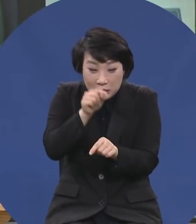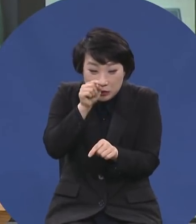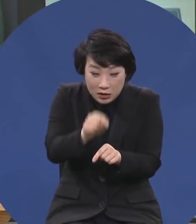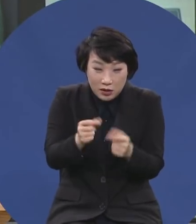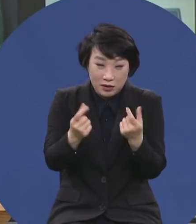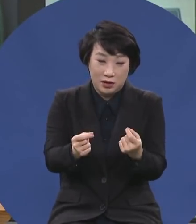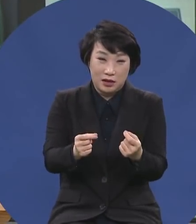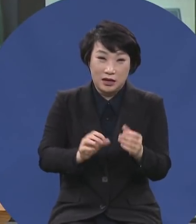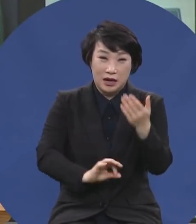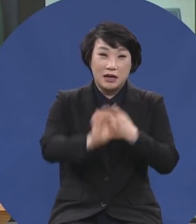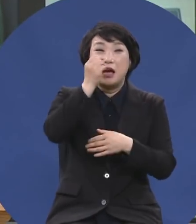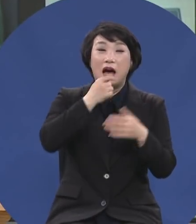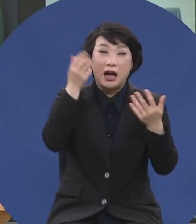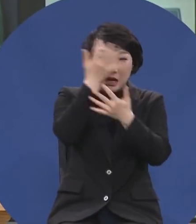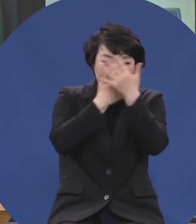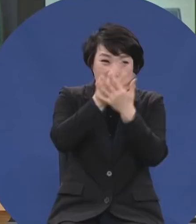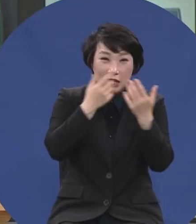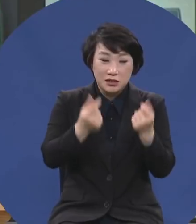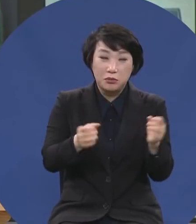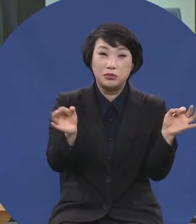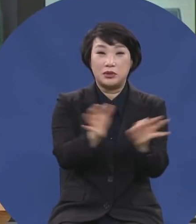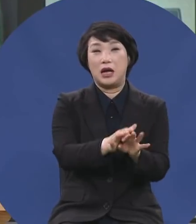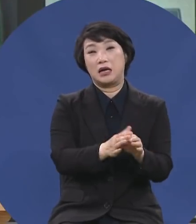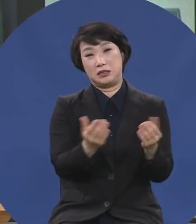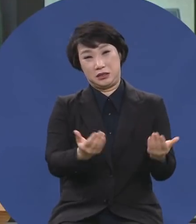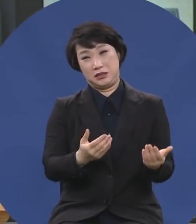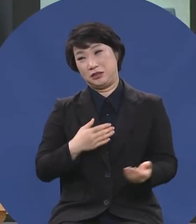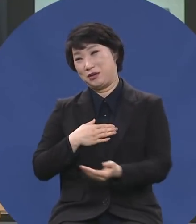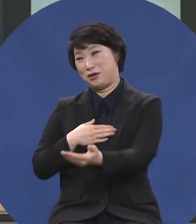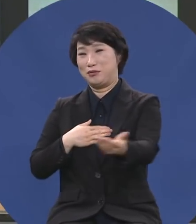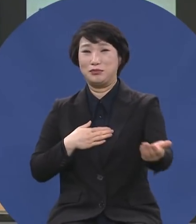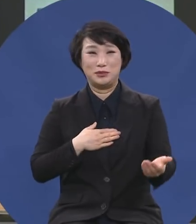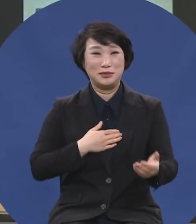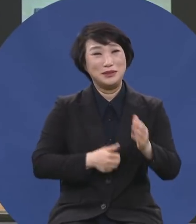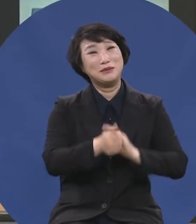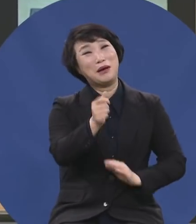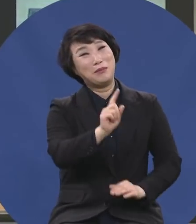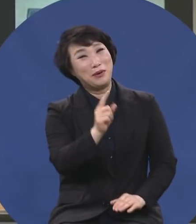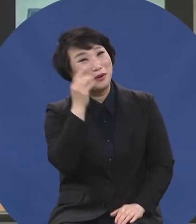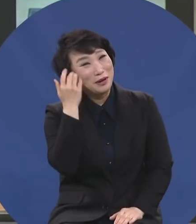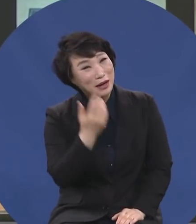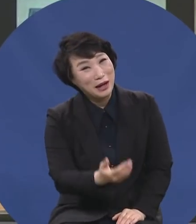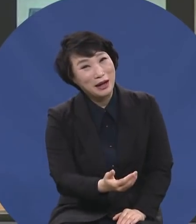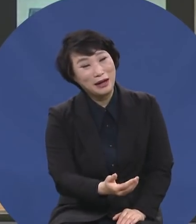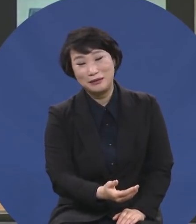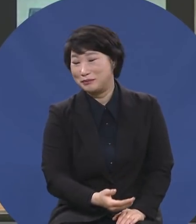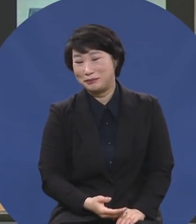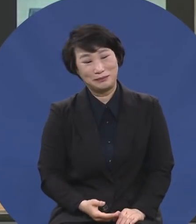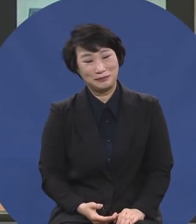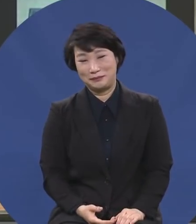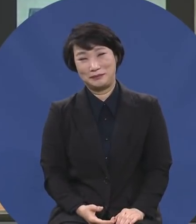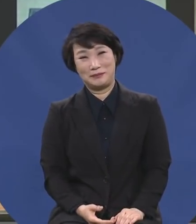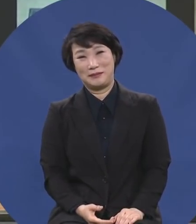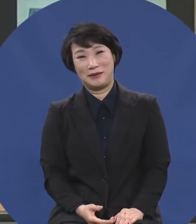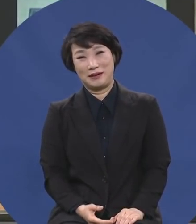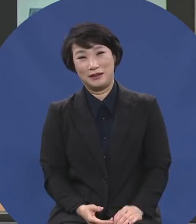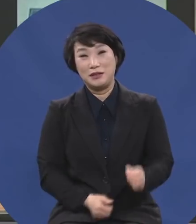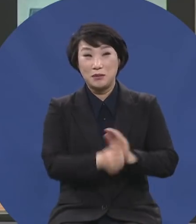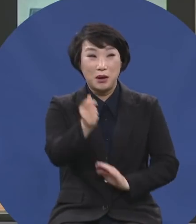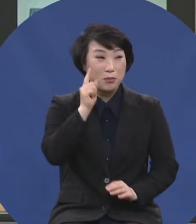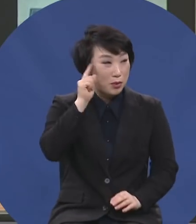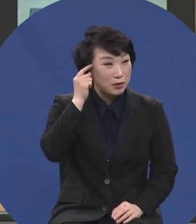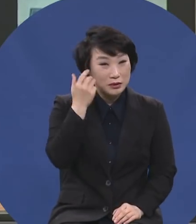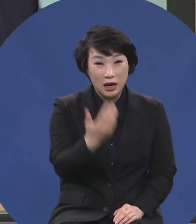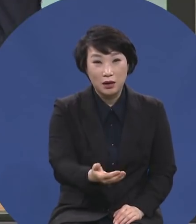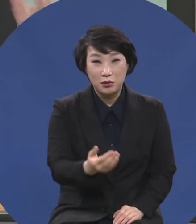아침에 안개같이 사라지는 것이라고 말했더니 무슨 희망이 있느냐 그 말이에요. 응? 무슨 희망이